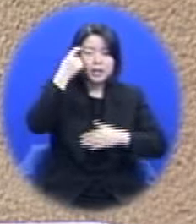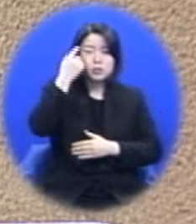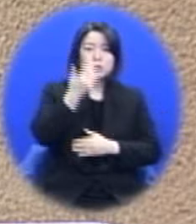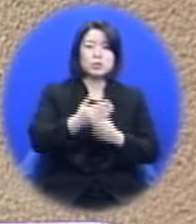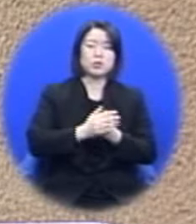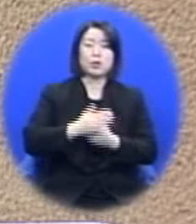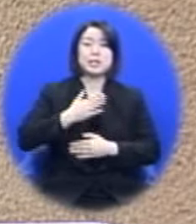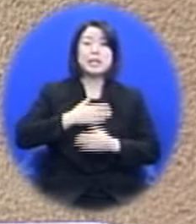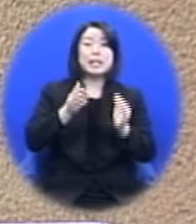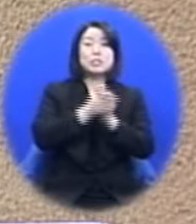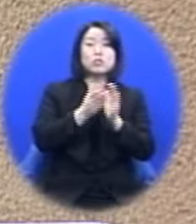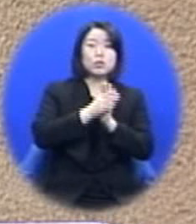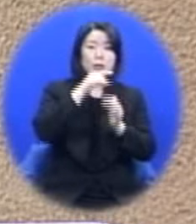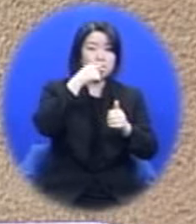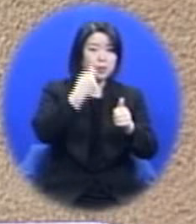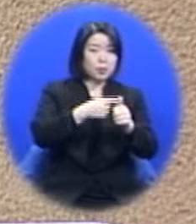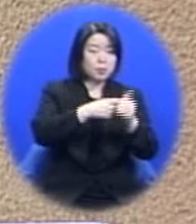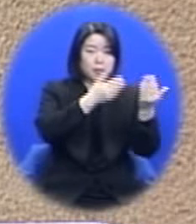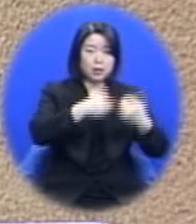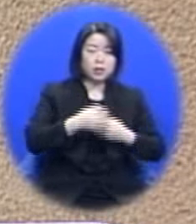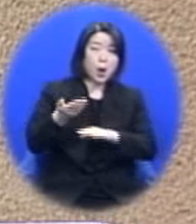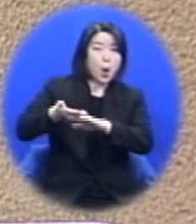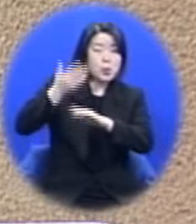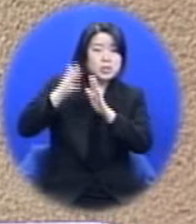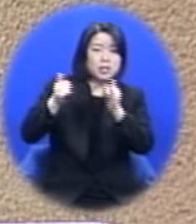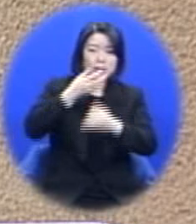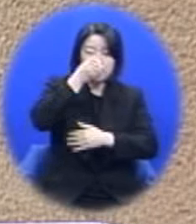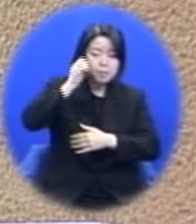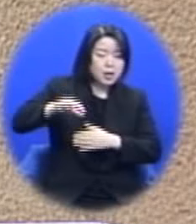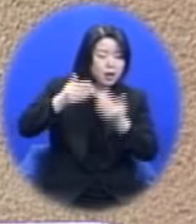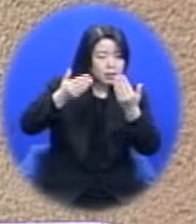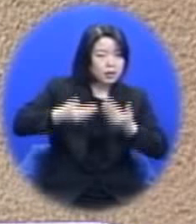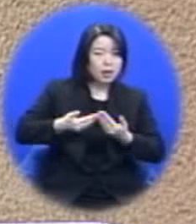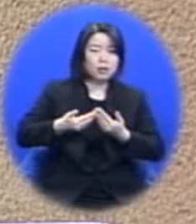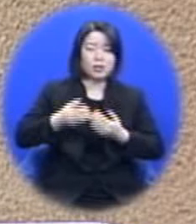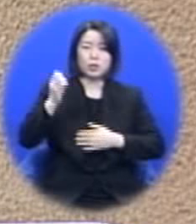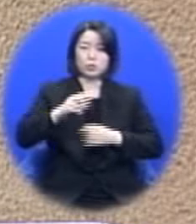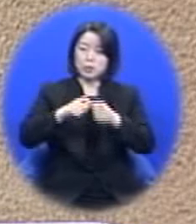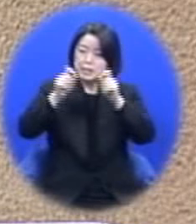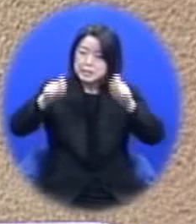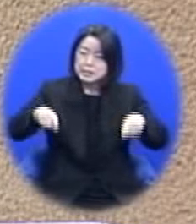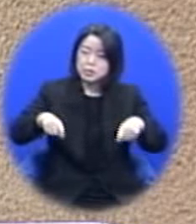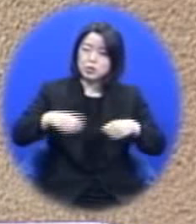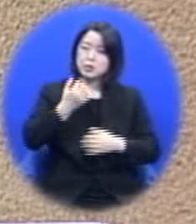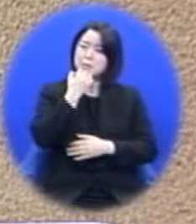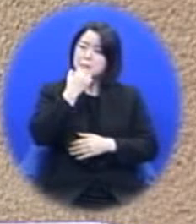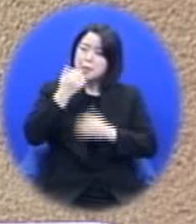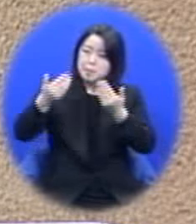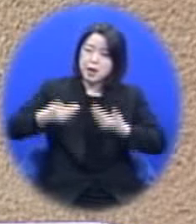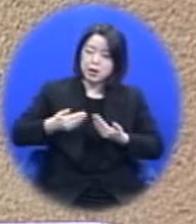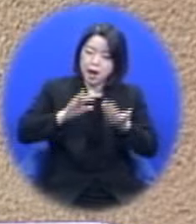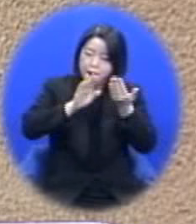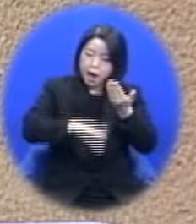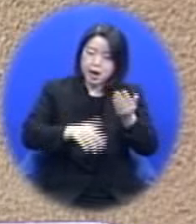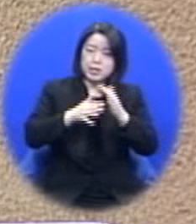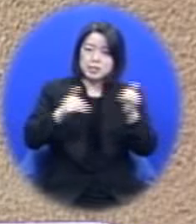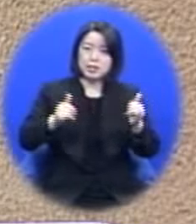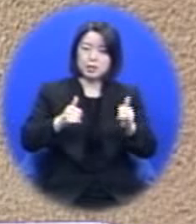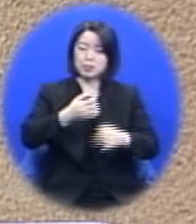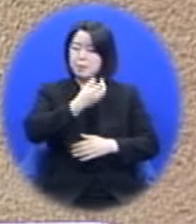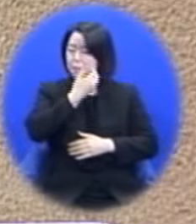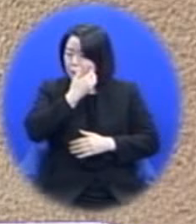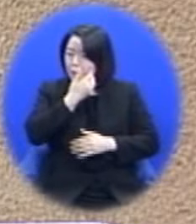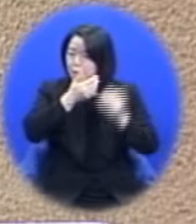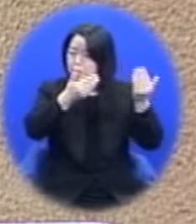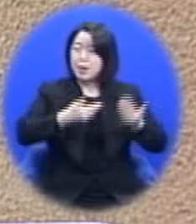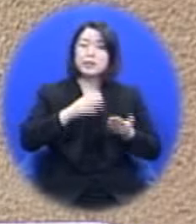친구들에게 모욕당하거나, 윗사람들에게 무시당하거나, 동료들에게 비웃음을 사거나, 혹은 아랫사람들에게 수치스러운 대접을